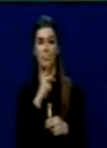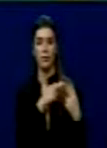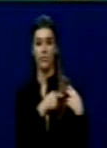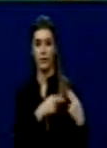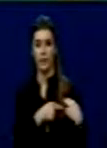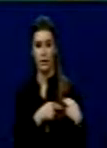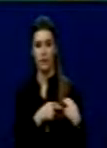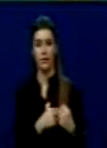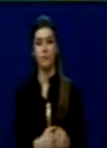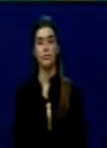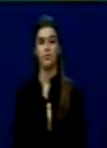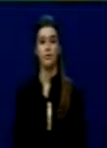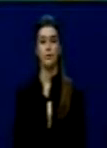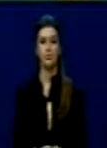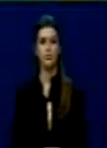U fol që